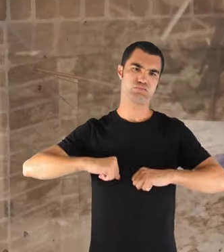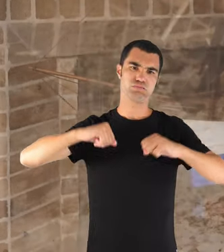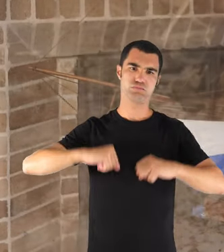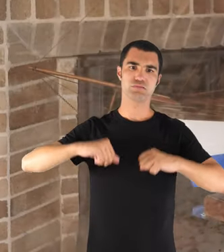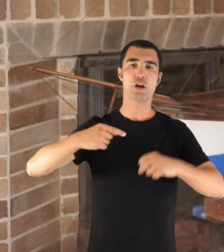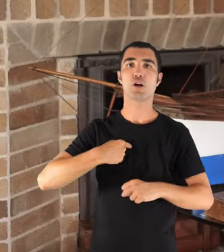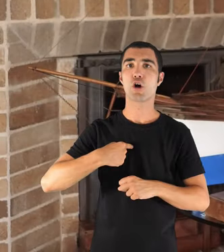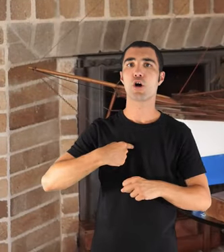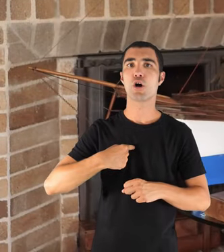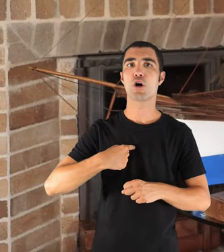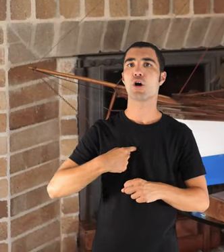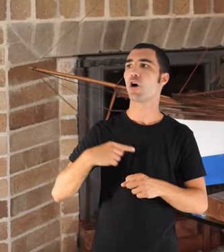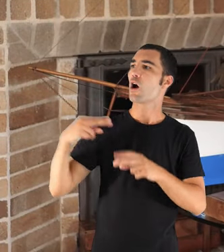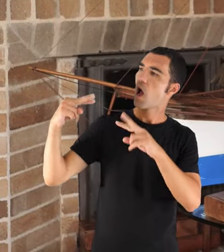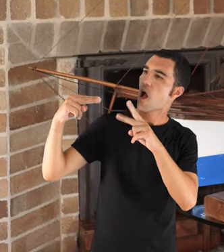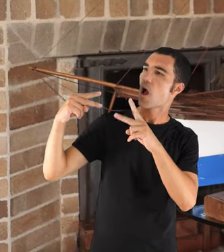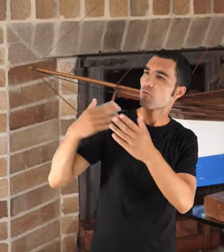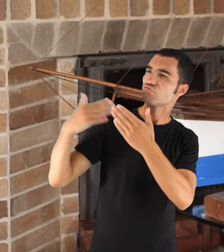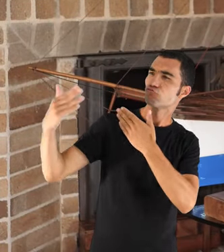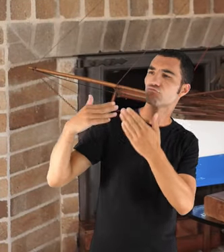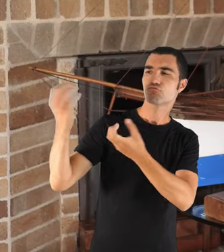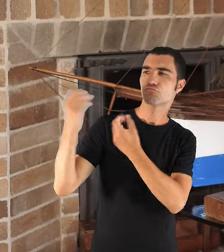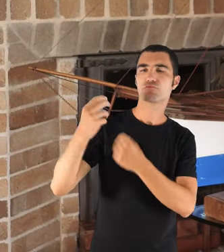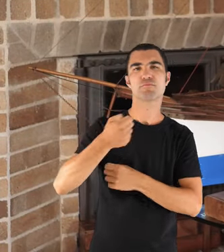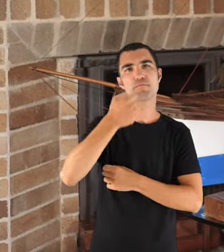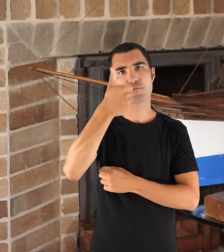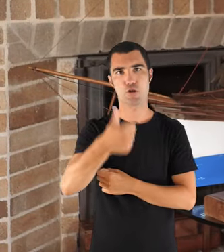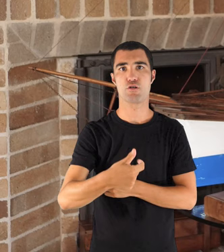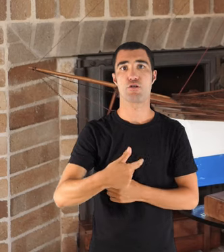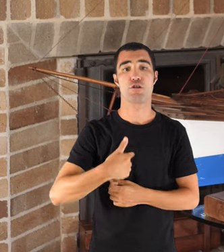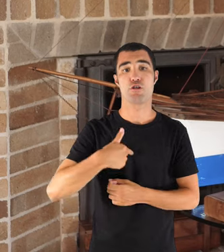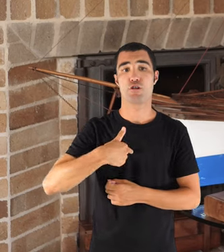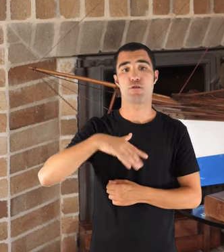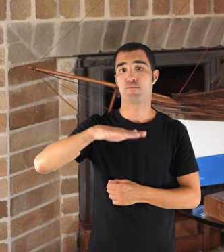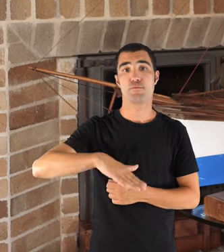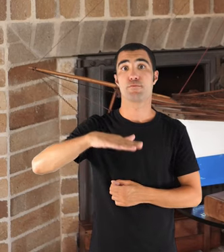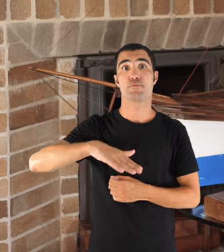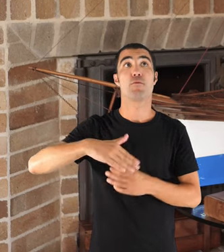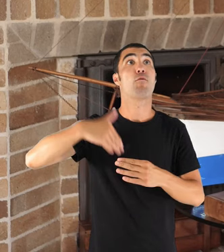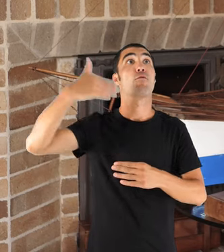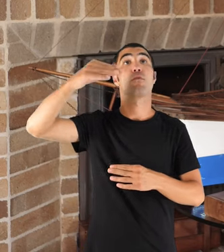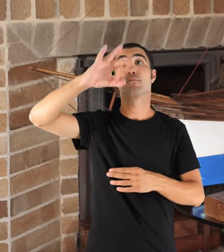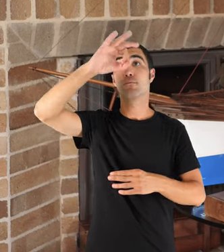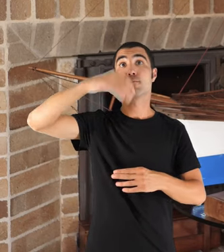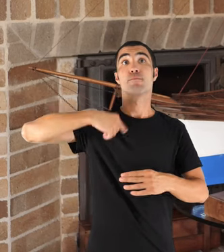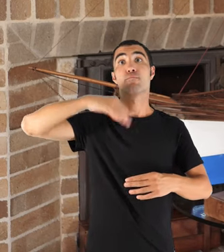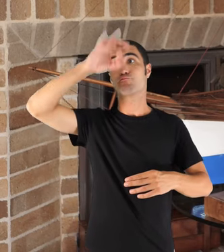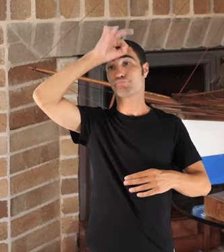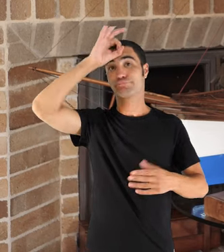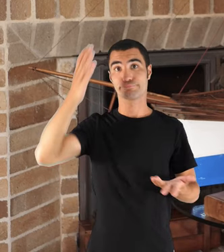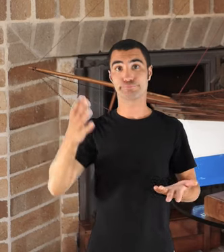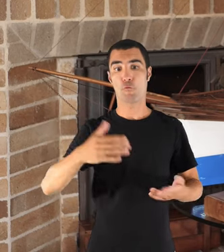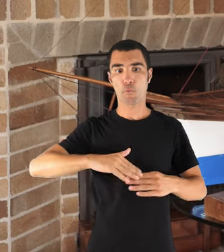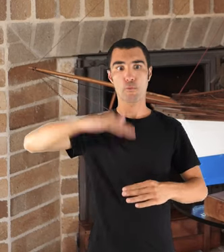poder xerrar molt amb ell perquè en aquell temps jo no sabia que m'agradaria saber coses que ara